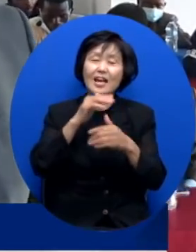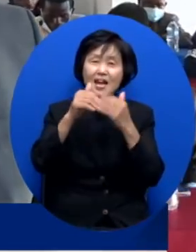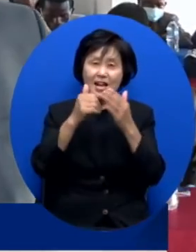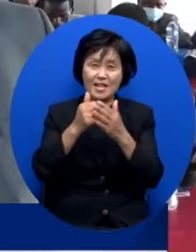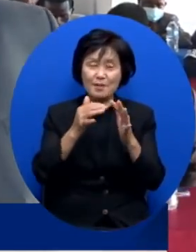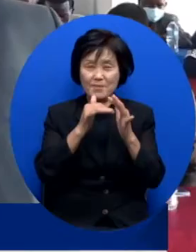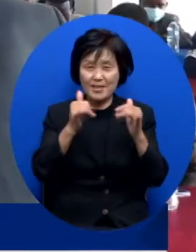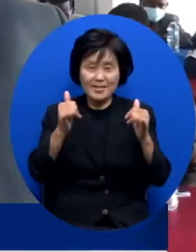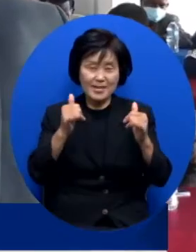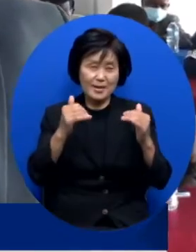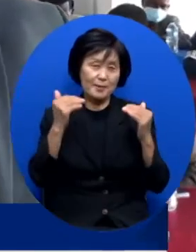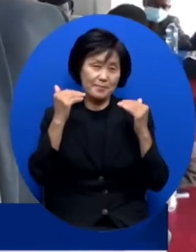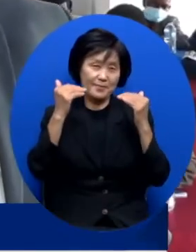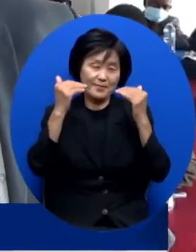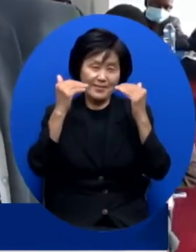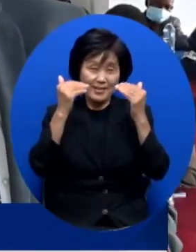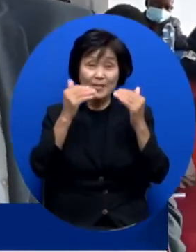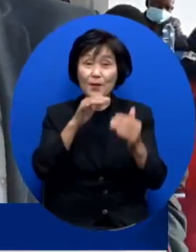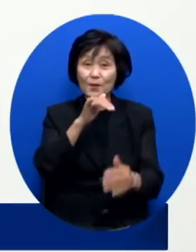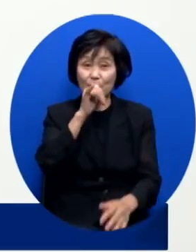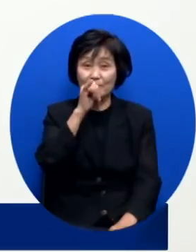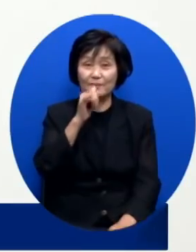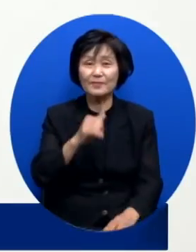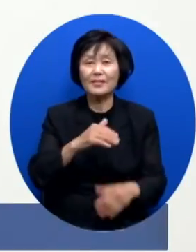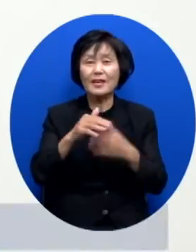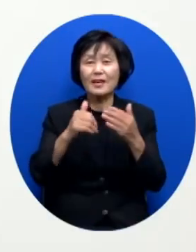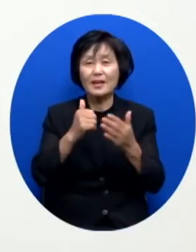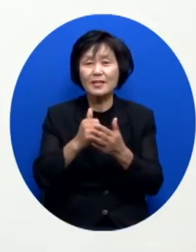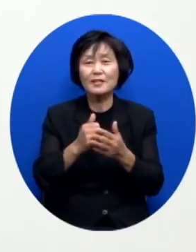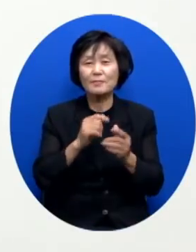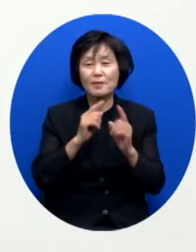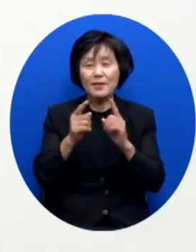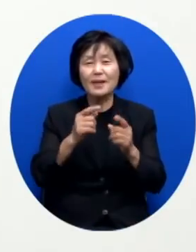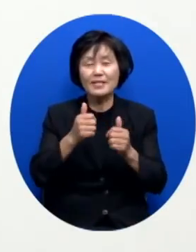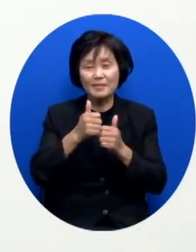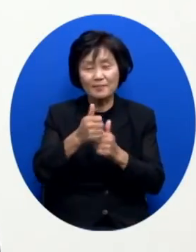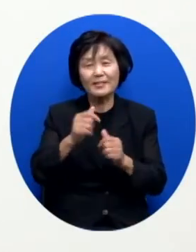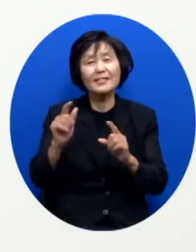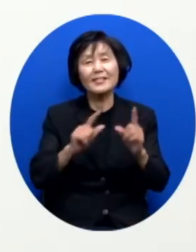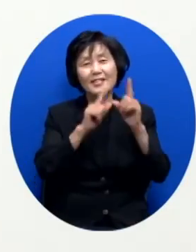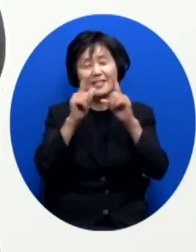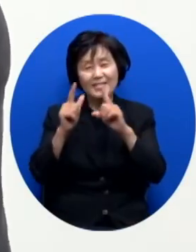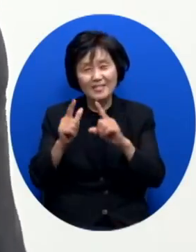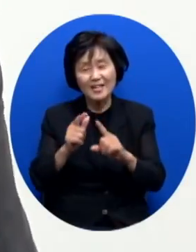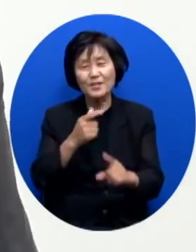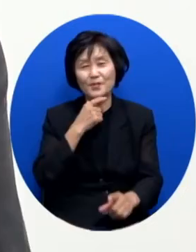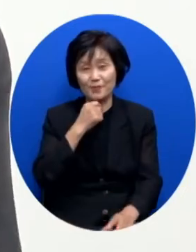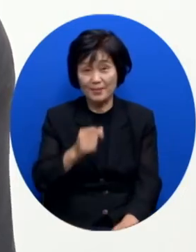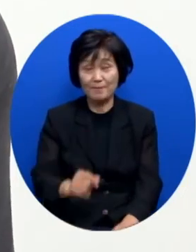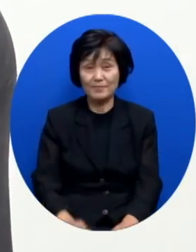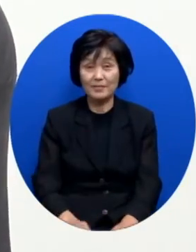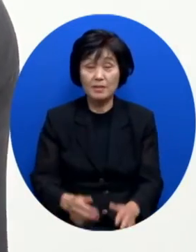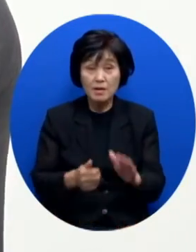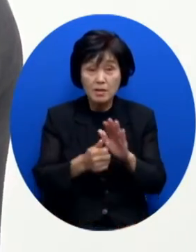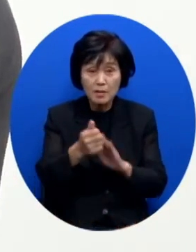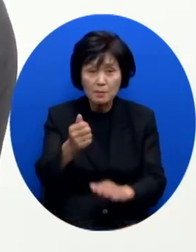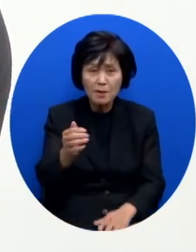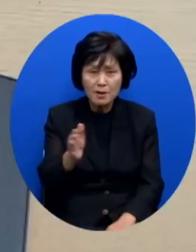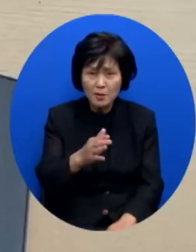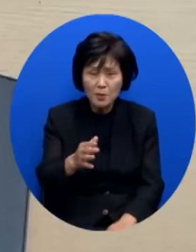to live according to the will of God. 희망이 절박한 땅에 말씀으로 사랑을